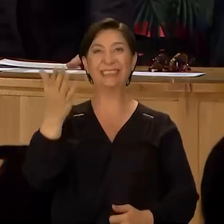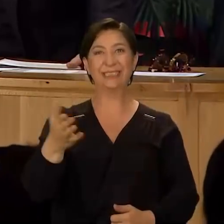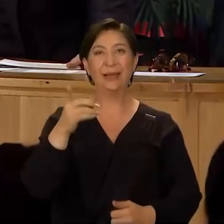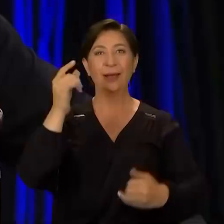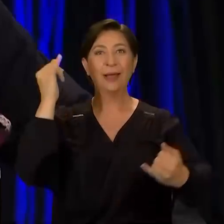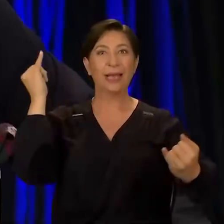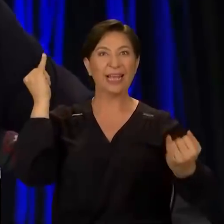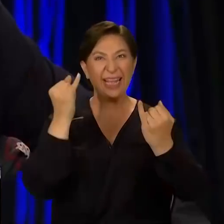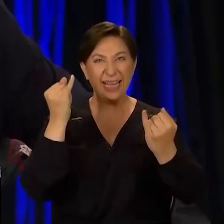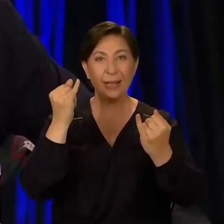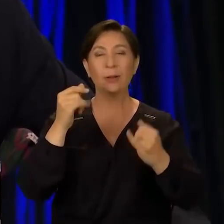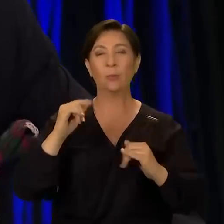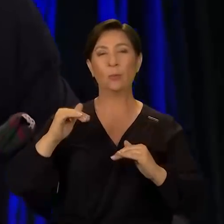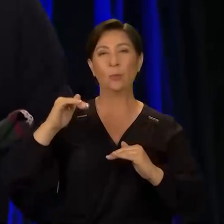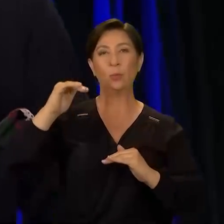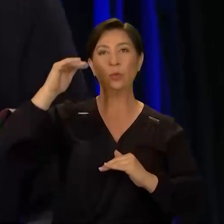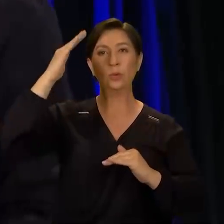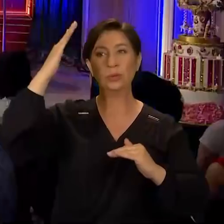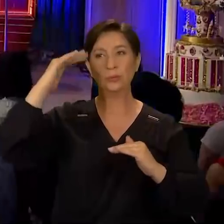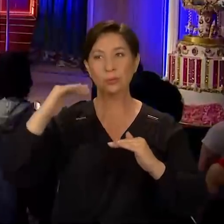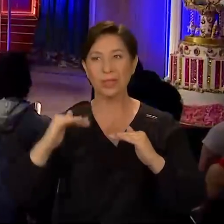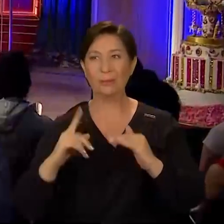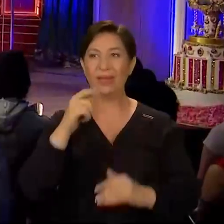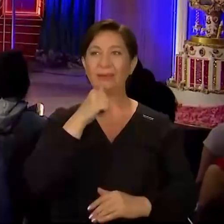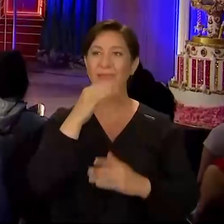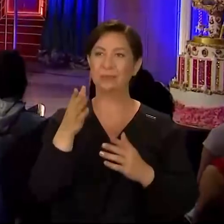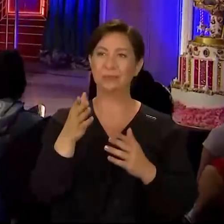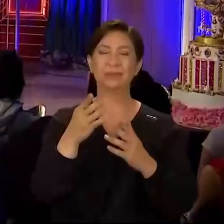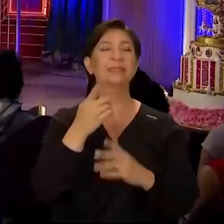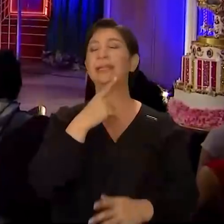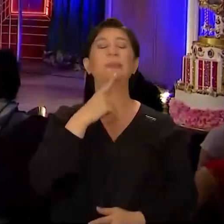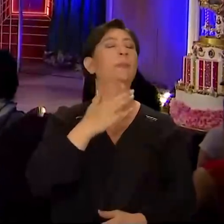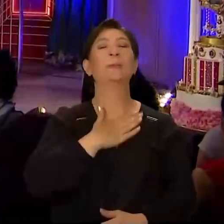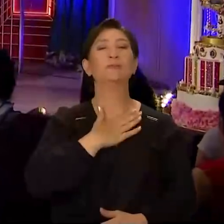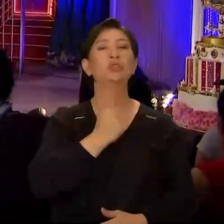İltifatta bulundu ve öbür çok ve tatlısın. Büyüdükçe küçülen bir adamsın. Oo, tatlım benim evet. Canım efendim. Peki.